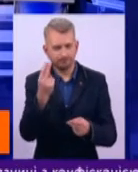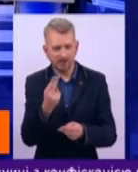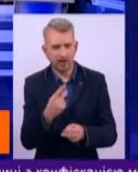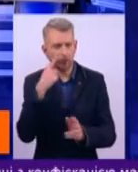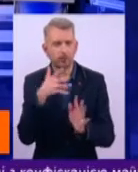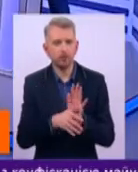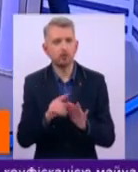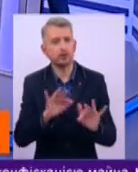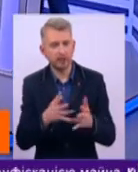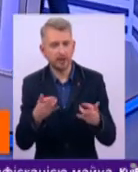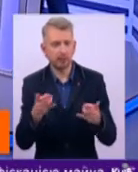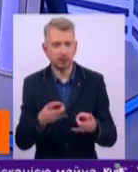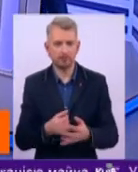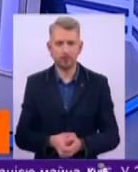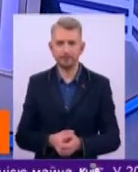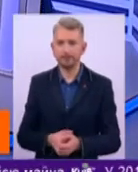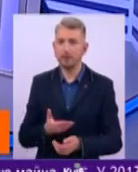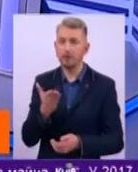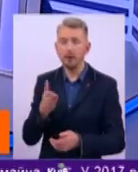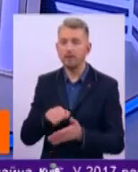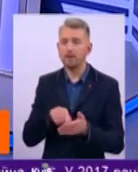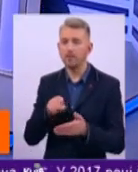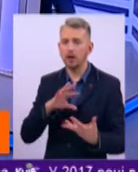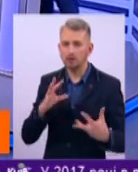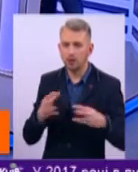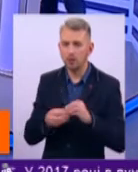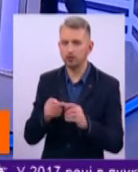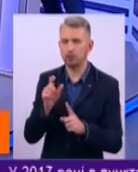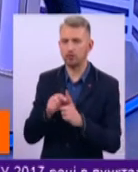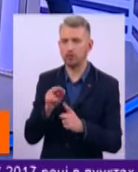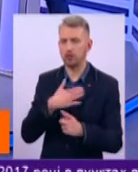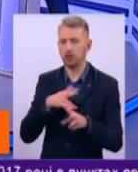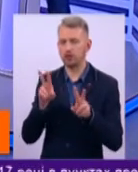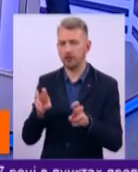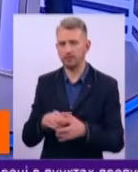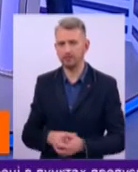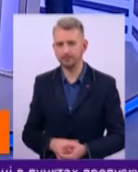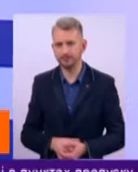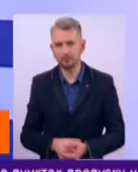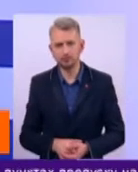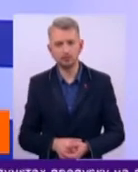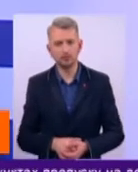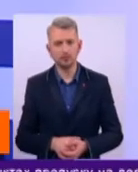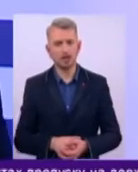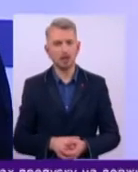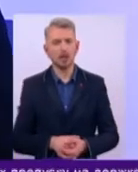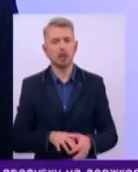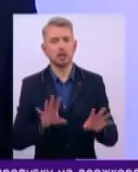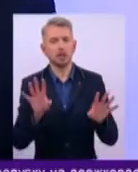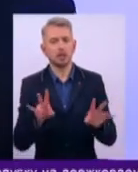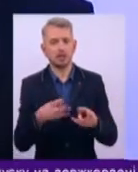відбувається, так само потрібно. Будь ласка, пане Ігоре, від вас таке заключне слово по нашій темі, будь ласка. Знову ж таки, не